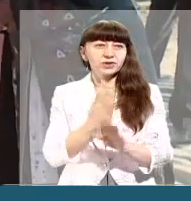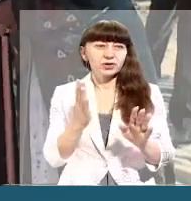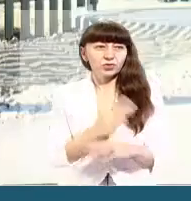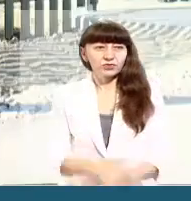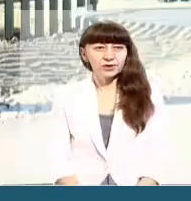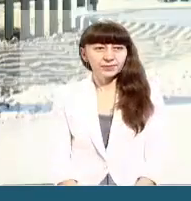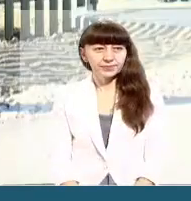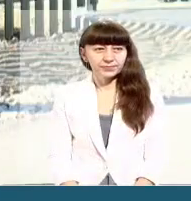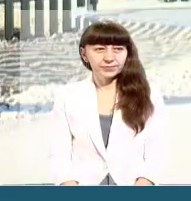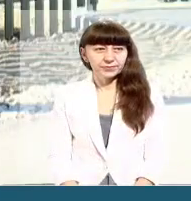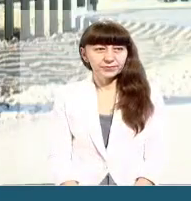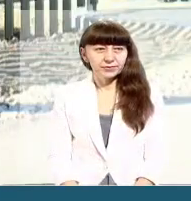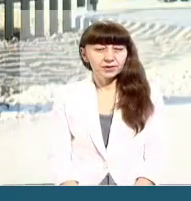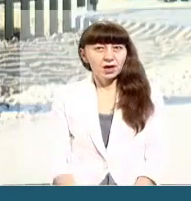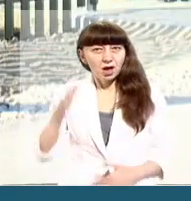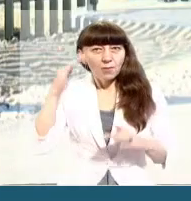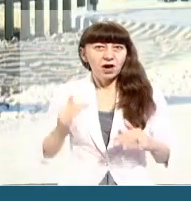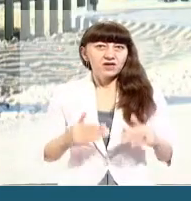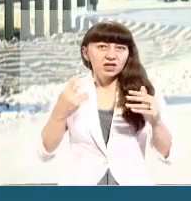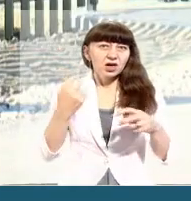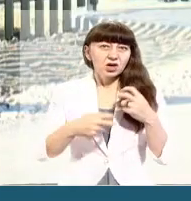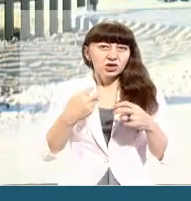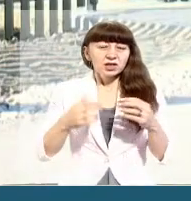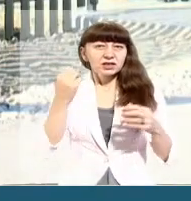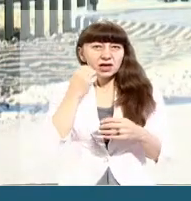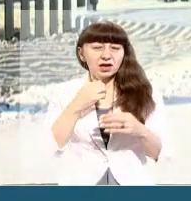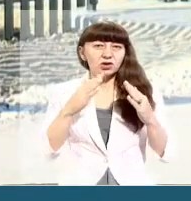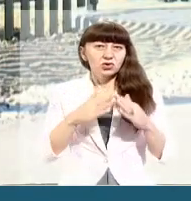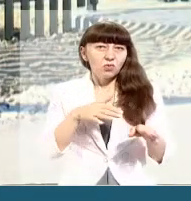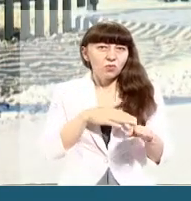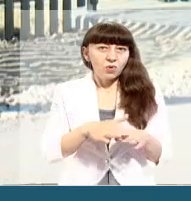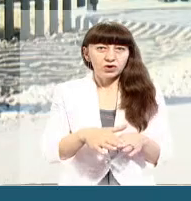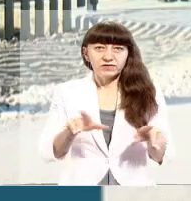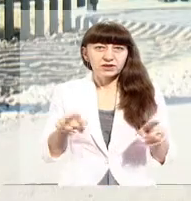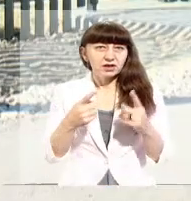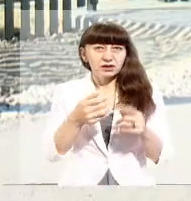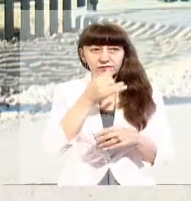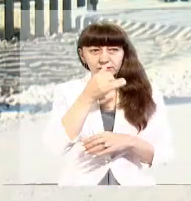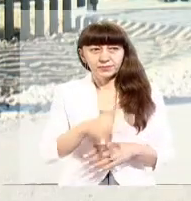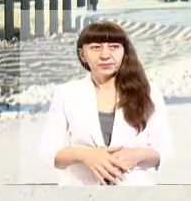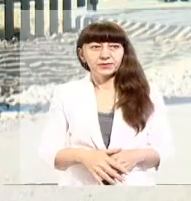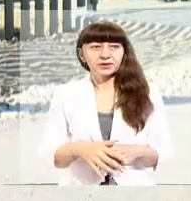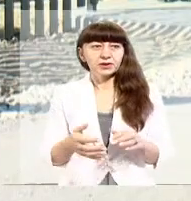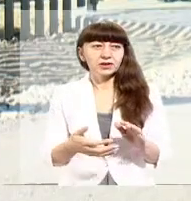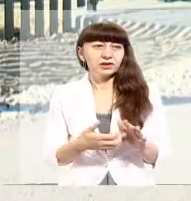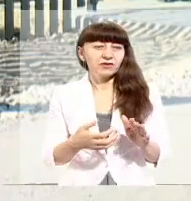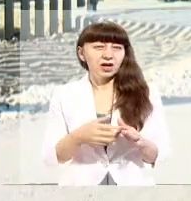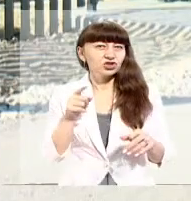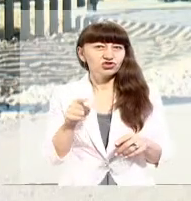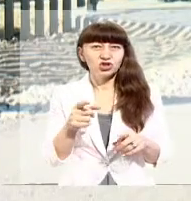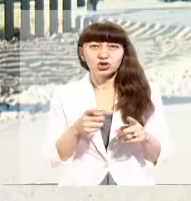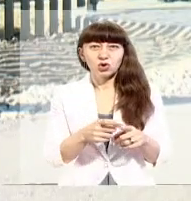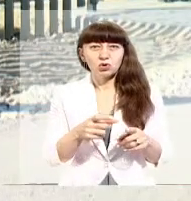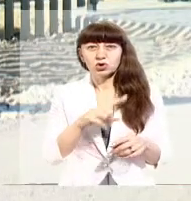обстановке. Паводок разрушил наш старый дом до основания, и он не подлежал восстановлению. Не хватит и тысячи слов,